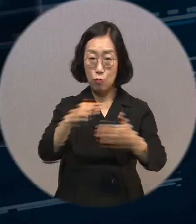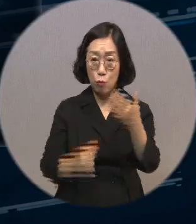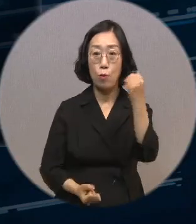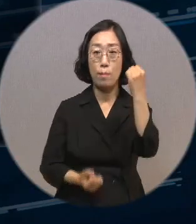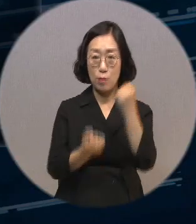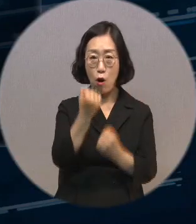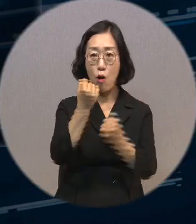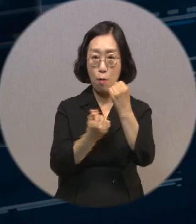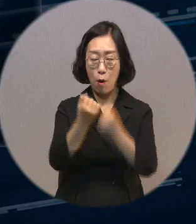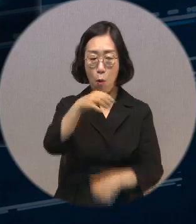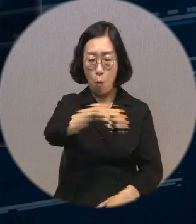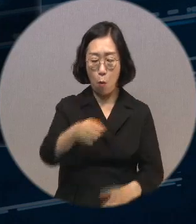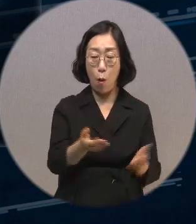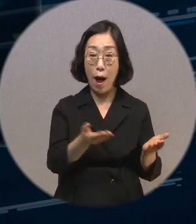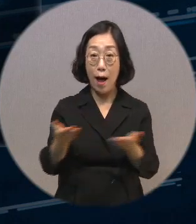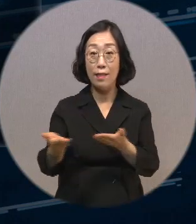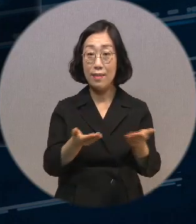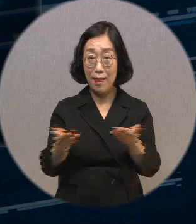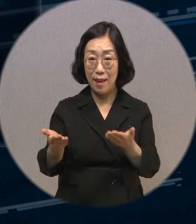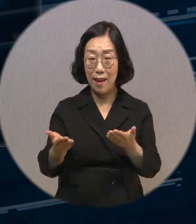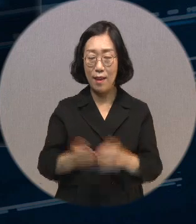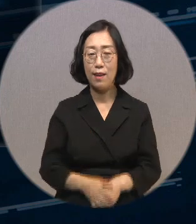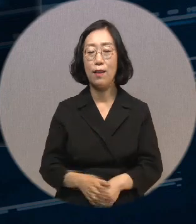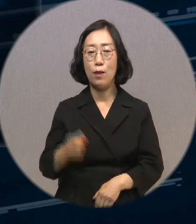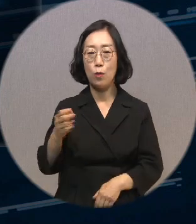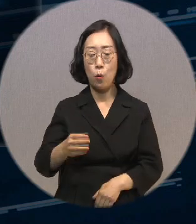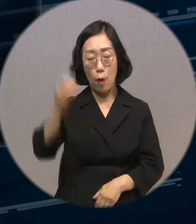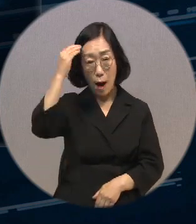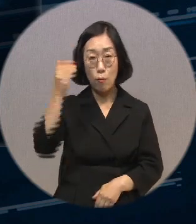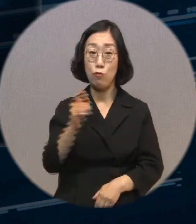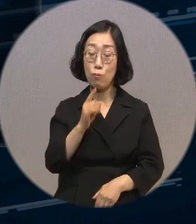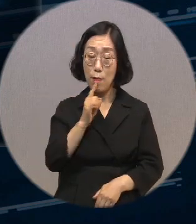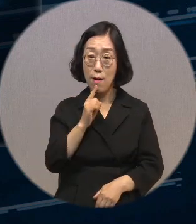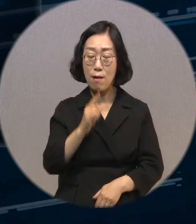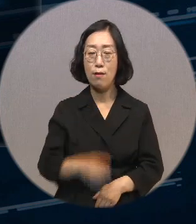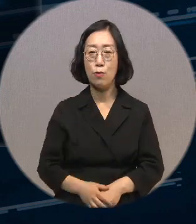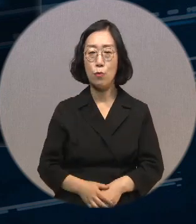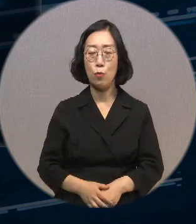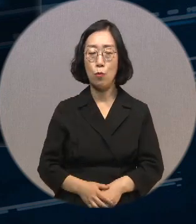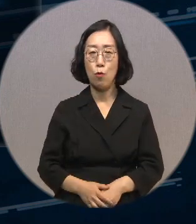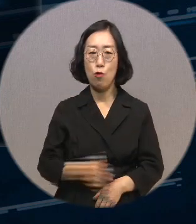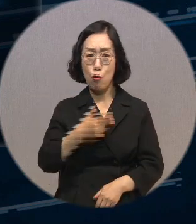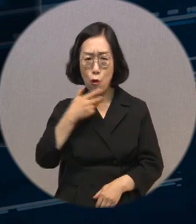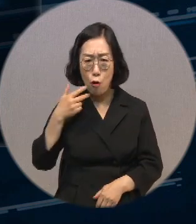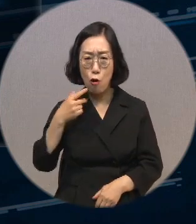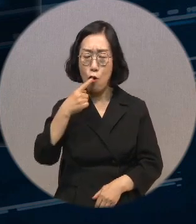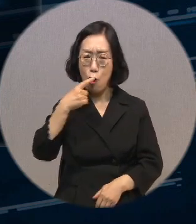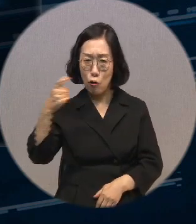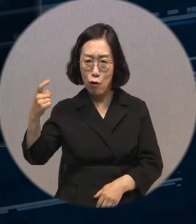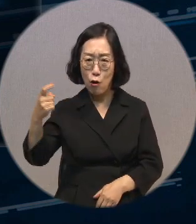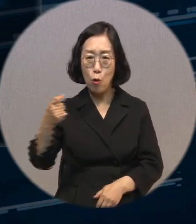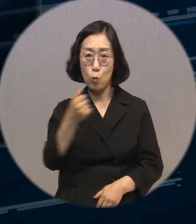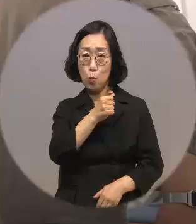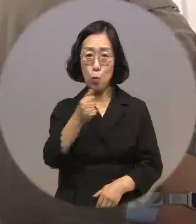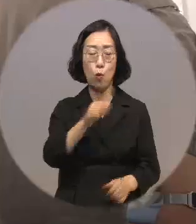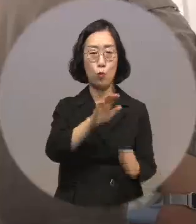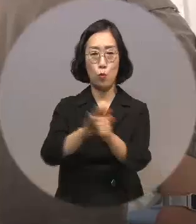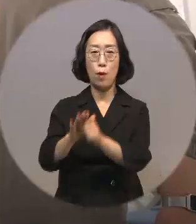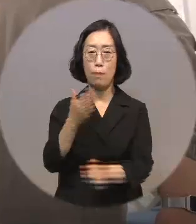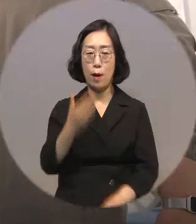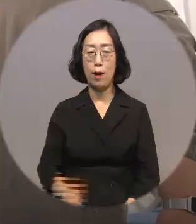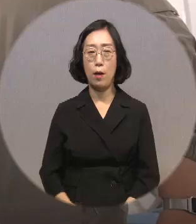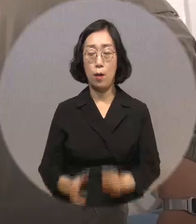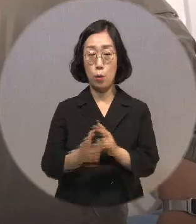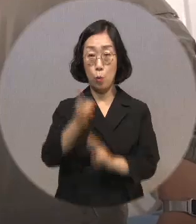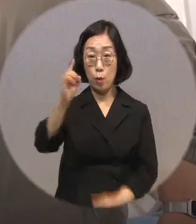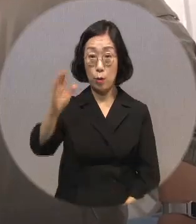안내, 양방향 대화까지 여러 기능과 한국어는 기본, 3개 외국어 통역까지 가능합니다. 통일이